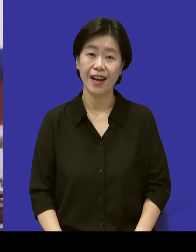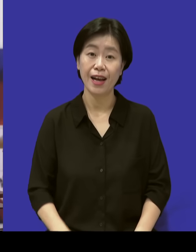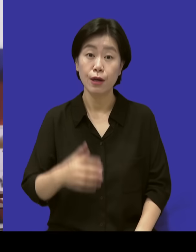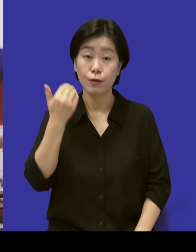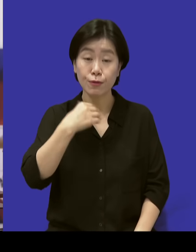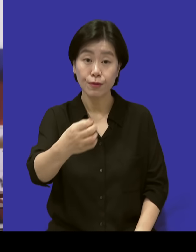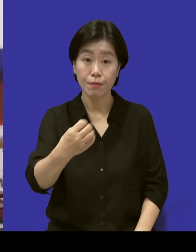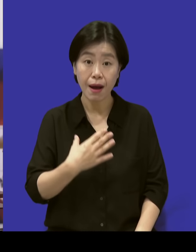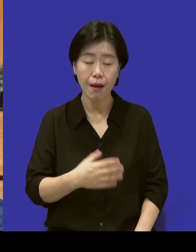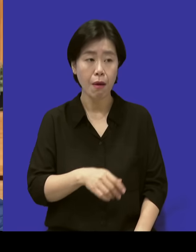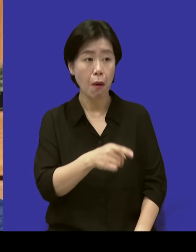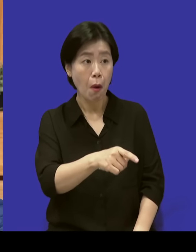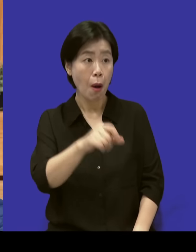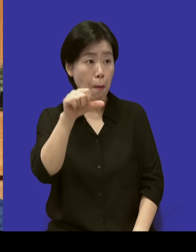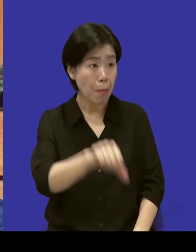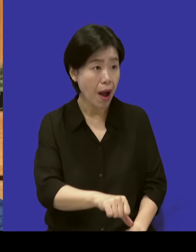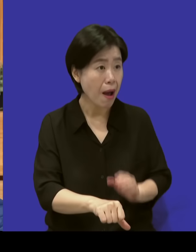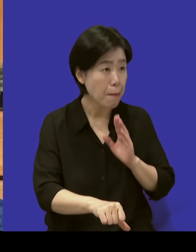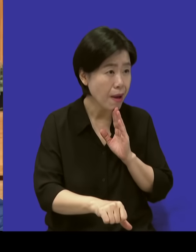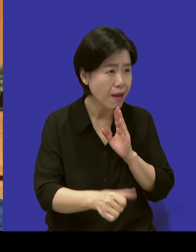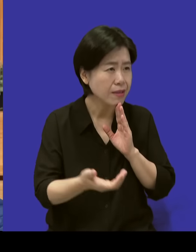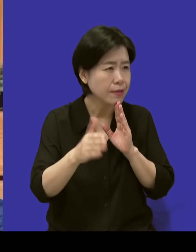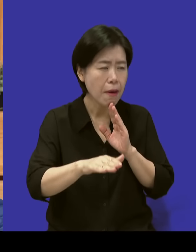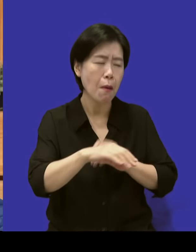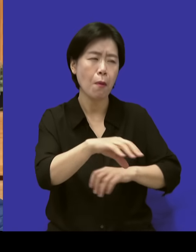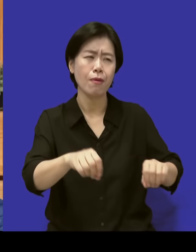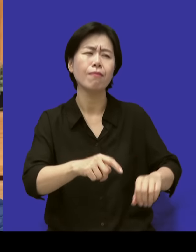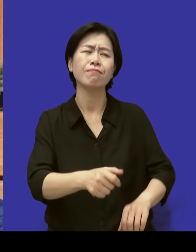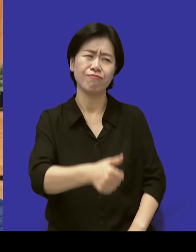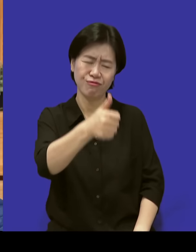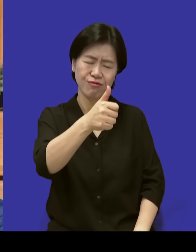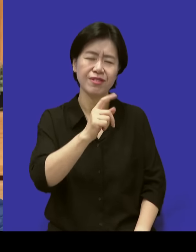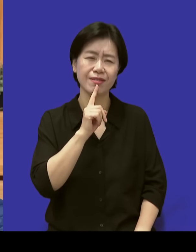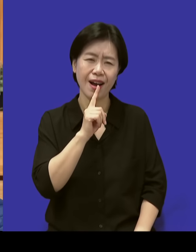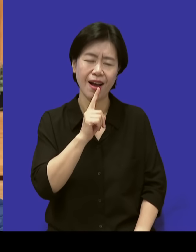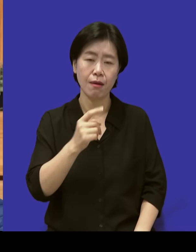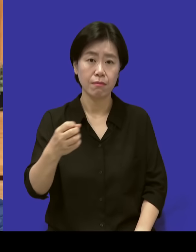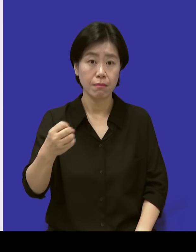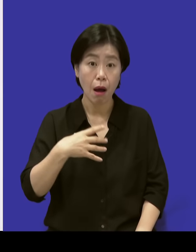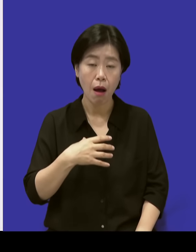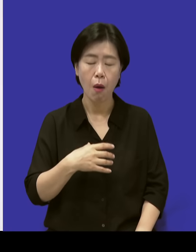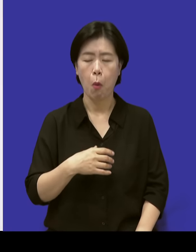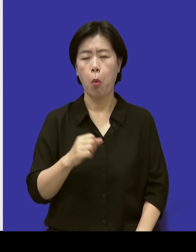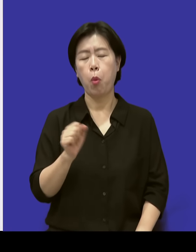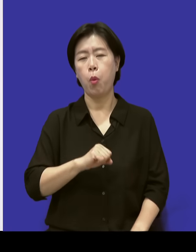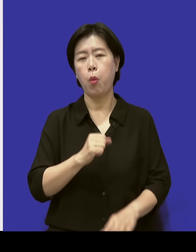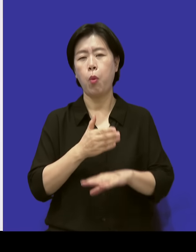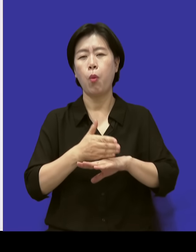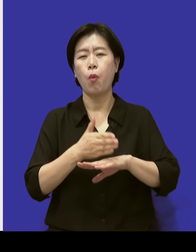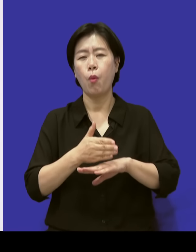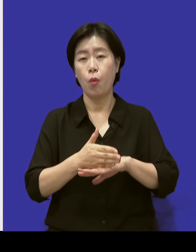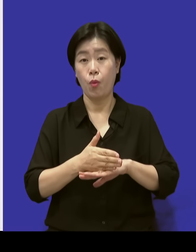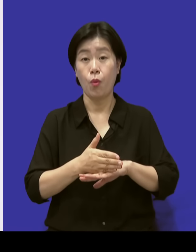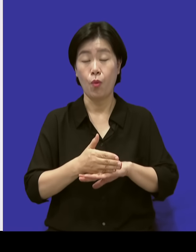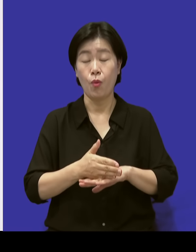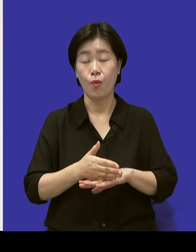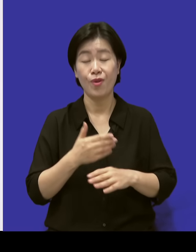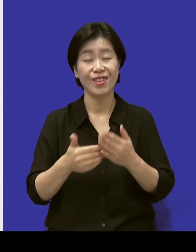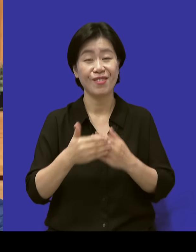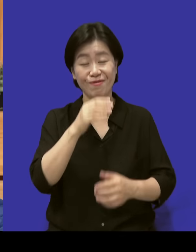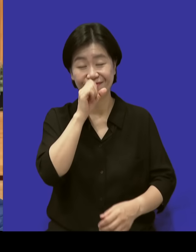해서 그렇게 블로그에 올려주시기도 야, 야. 하고 길게 글도 써주시기도 감사합니다. 하고 아, 그런 뭐, 좋은 경험을